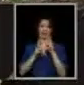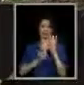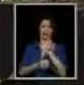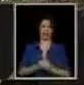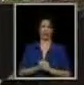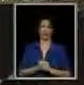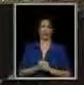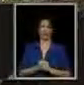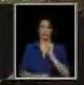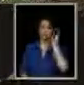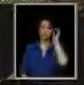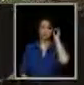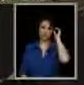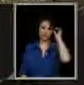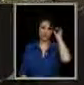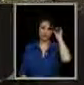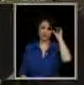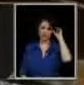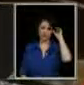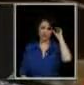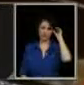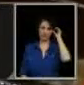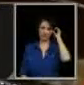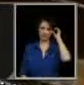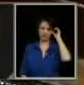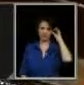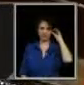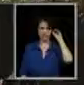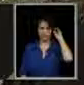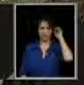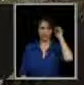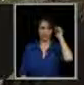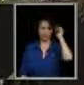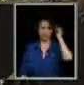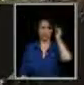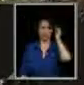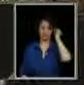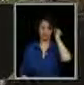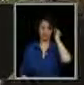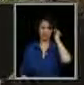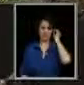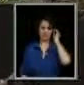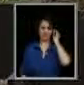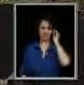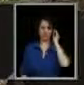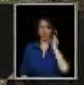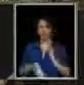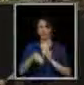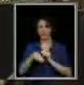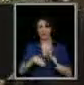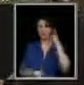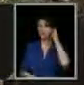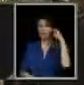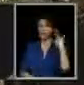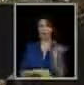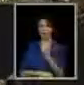ומוות, תודה רבה. יופי, ביי ביי. אם היא לא מוכנה אפילו לדבר איתי בטלפון מספר דקות, אז וואו, כי מה? היא מצוירה מוכנה, יש דברים